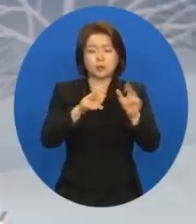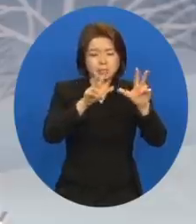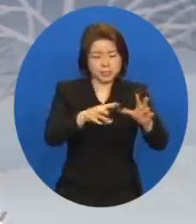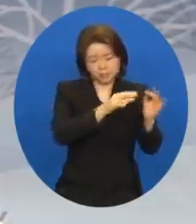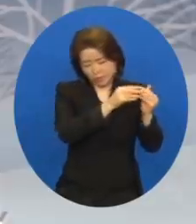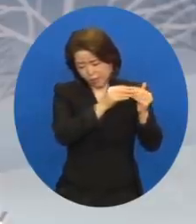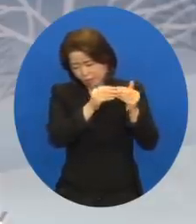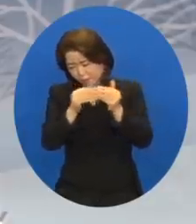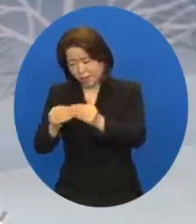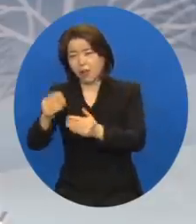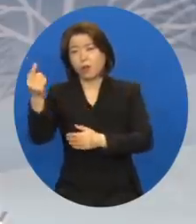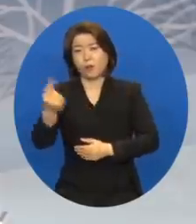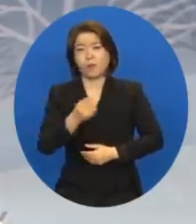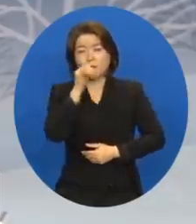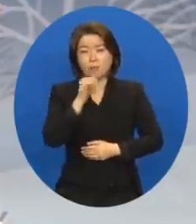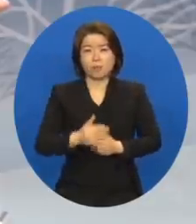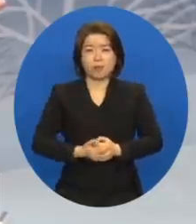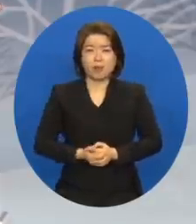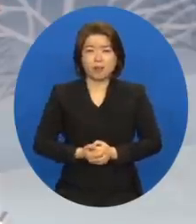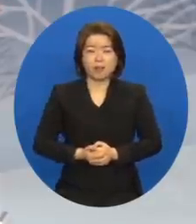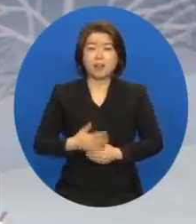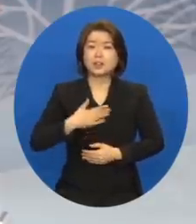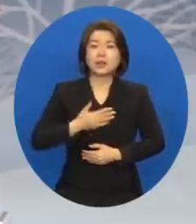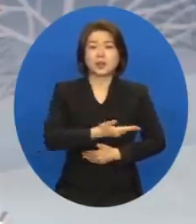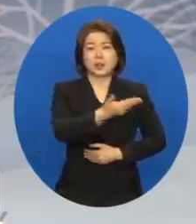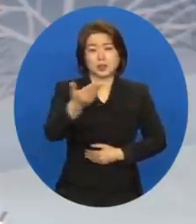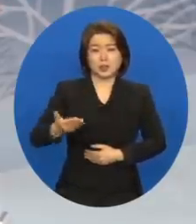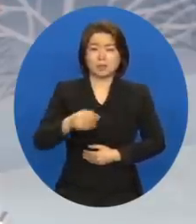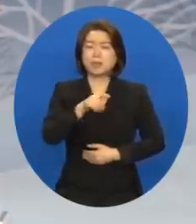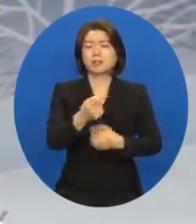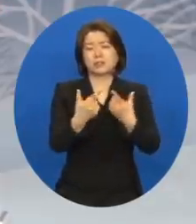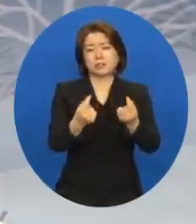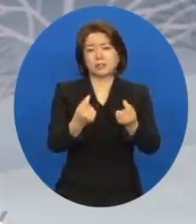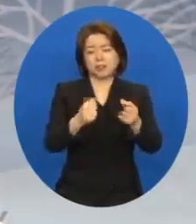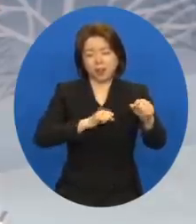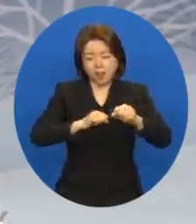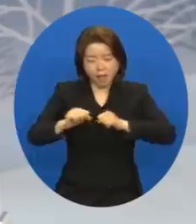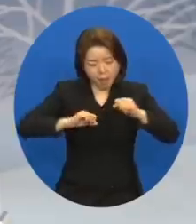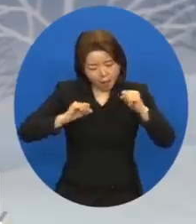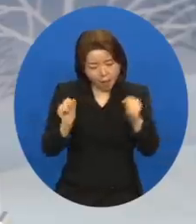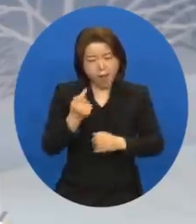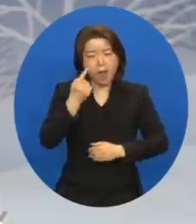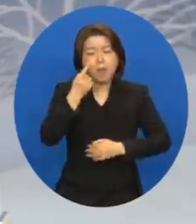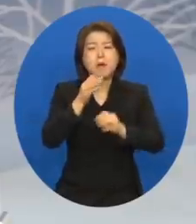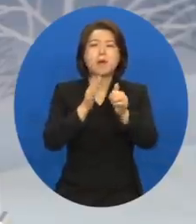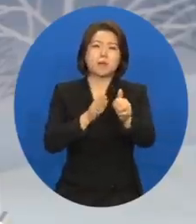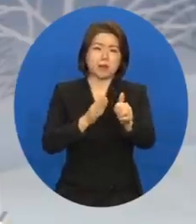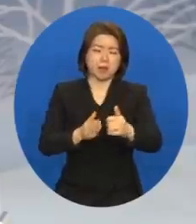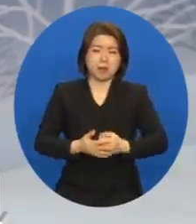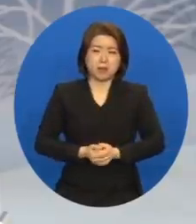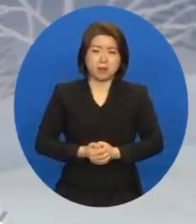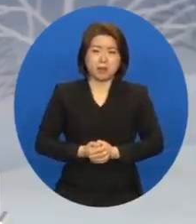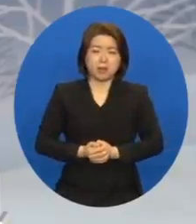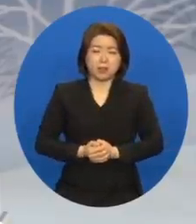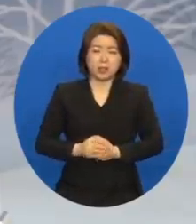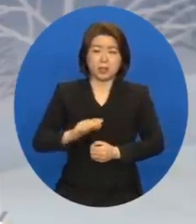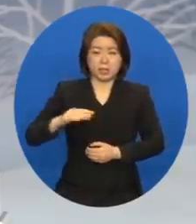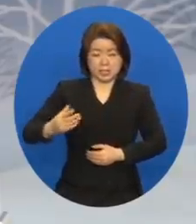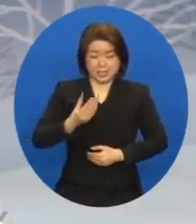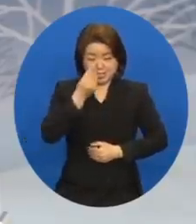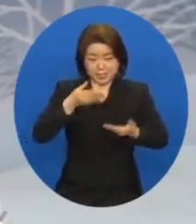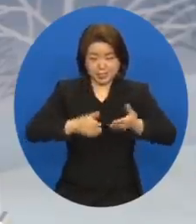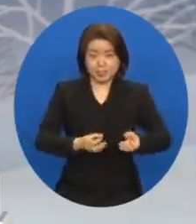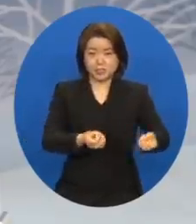왔습니다. 저는 여러분들에게도 그렇게 하기를 원합니다. 성탄절에 우리가 받은